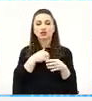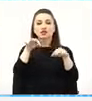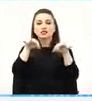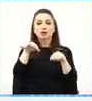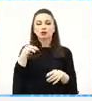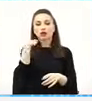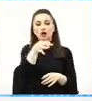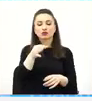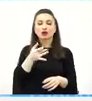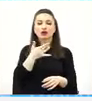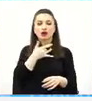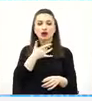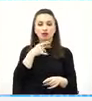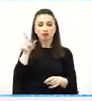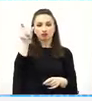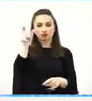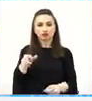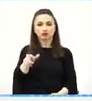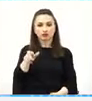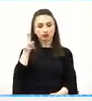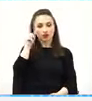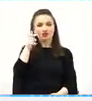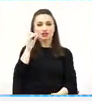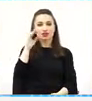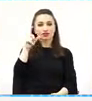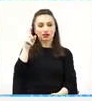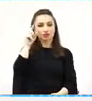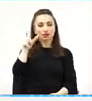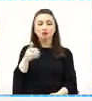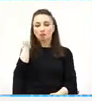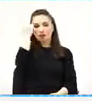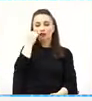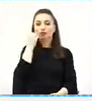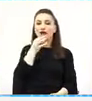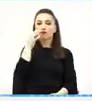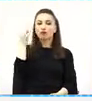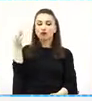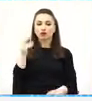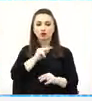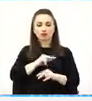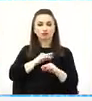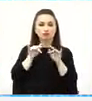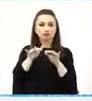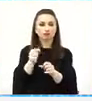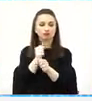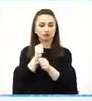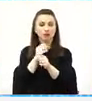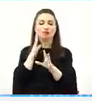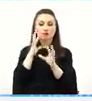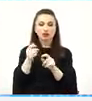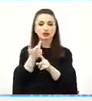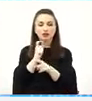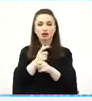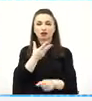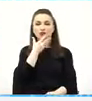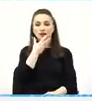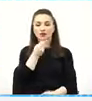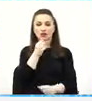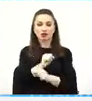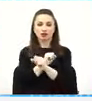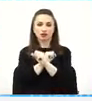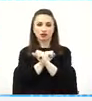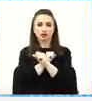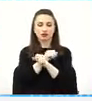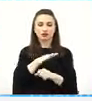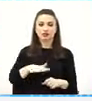საბურთალოს რაიონის გამგეობას, გამგებელს ბატონ გიზოვასაძეს მადლობა გადაუხადო გაწეული საქმიანობისთვის, მართლა ძალიან ლამაზი